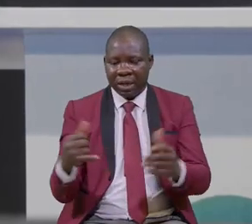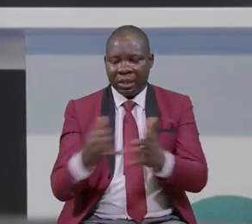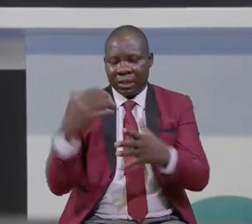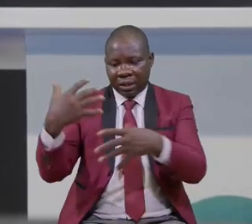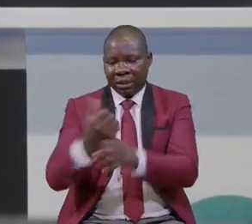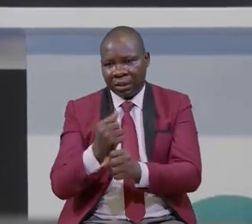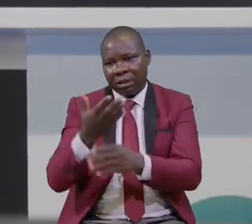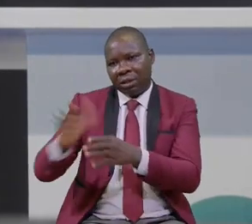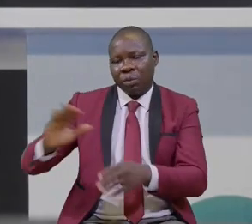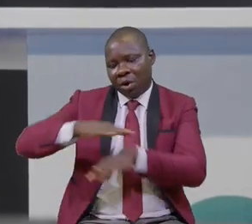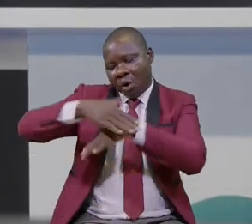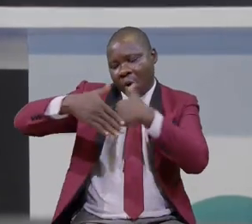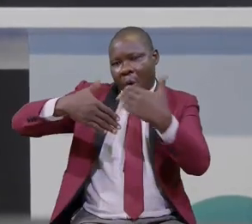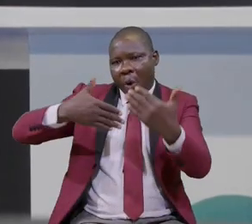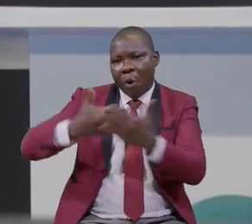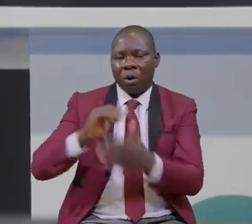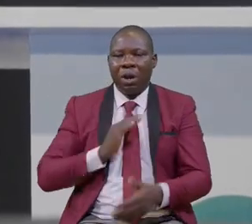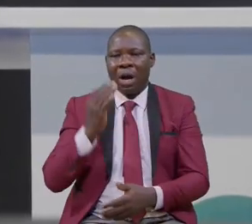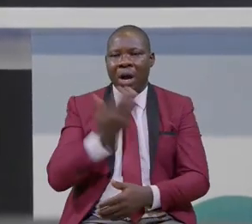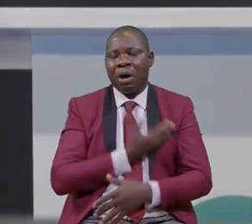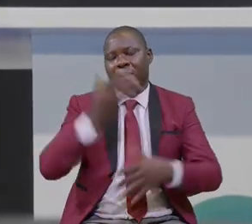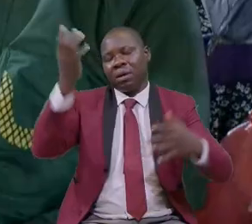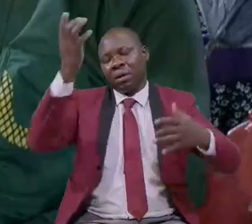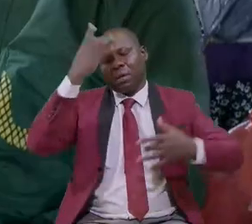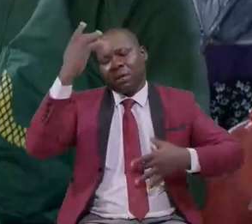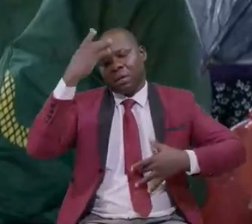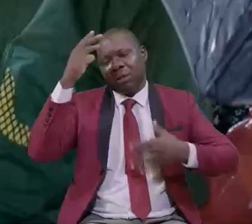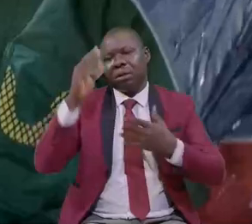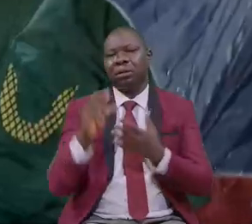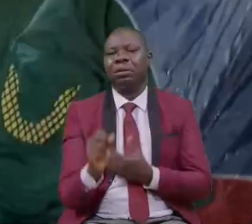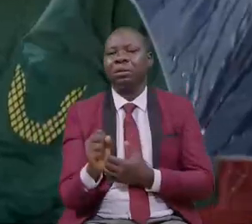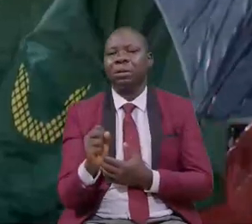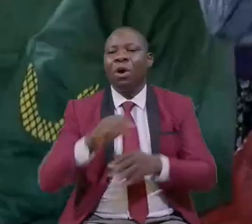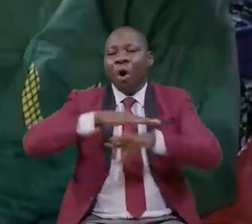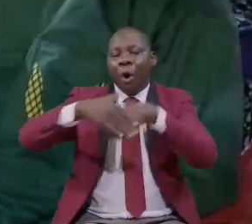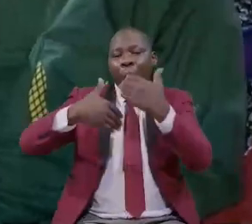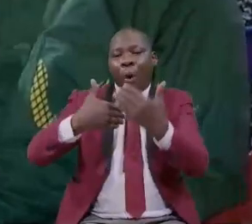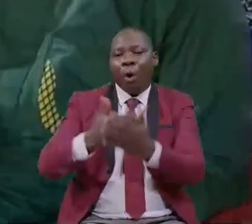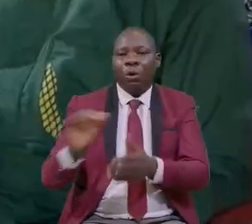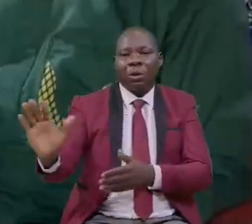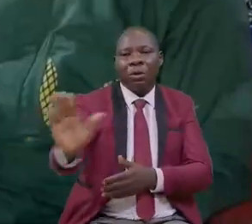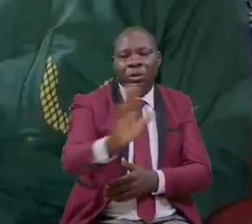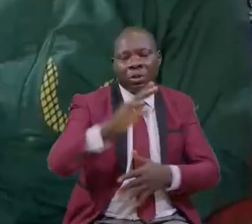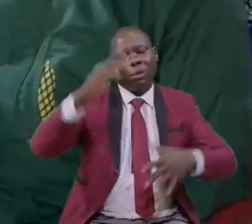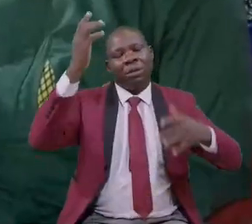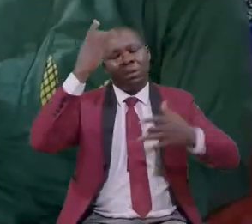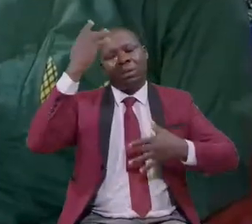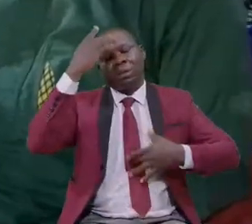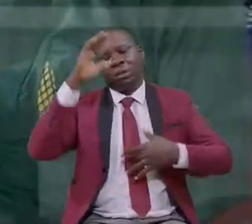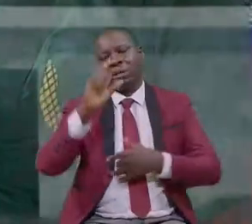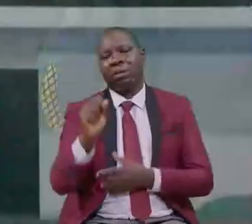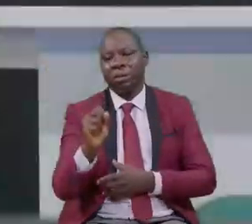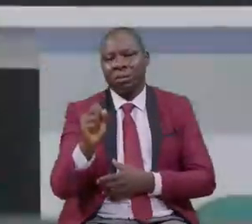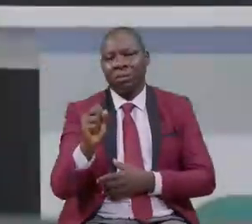et haute toute maladies toutes t